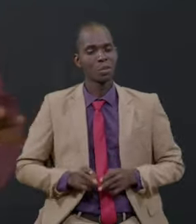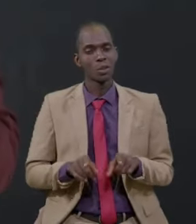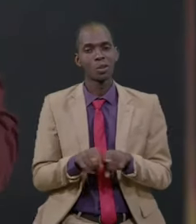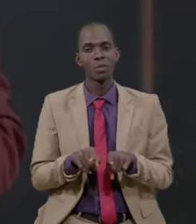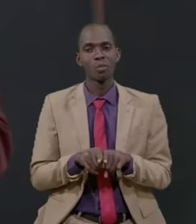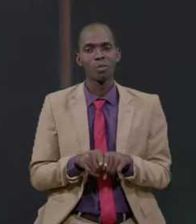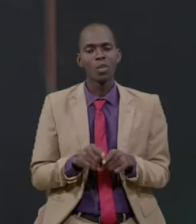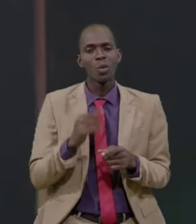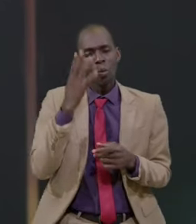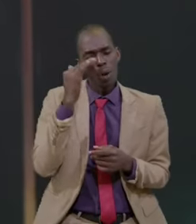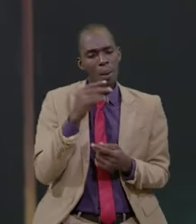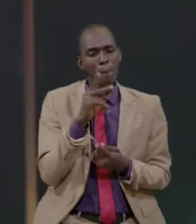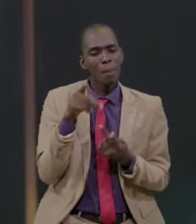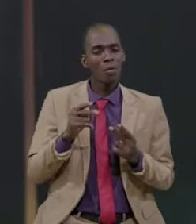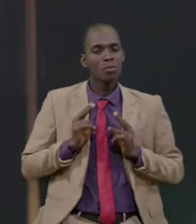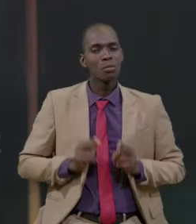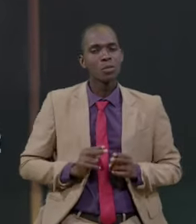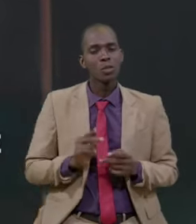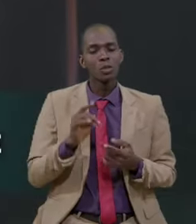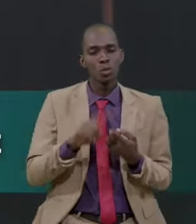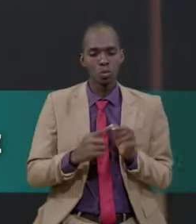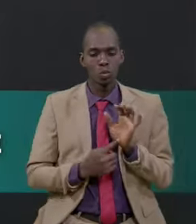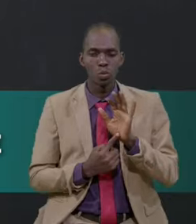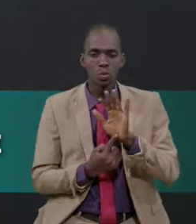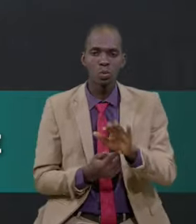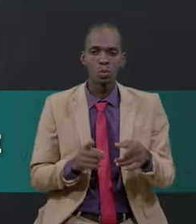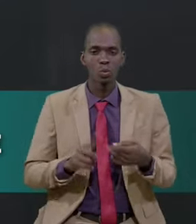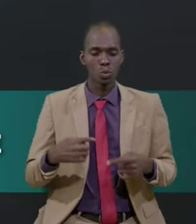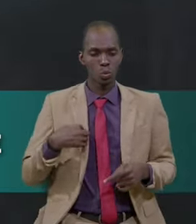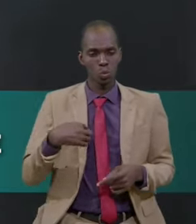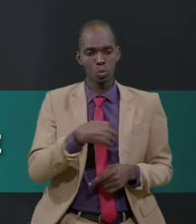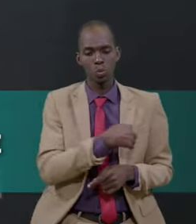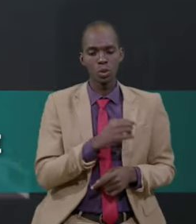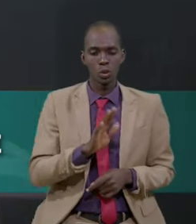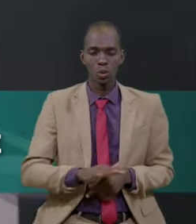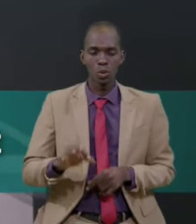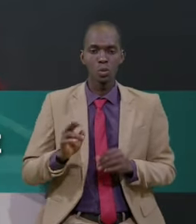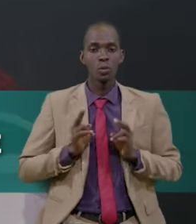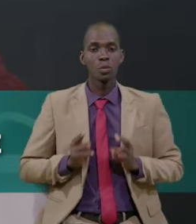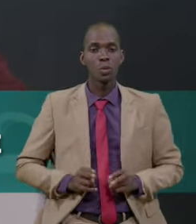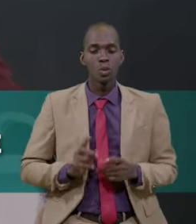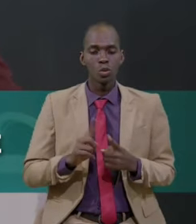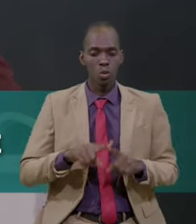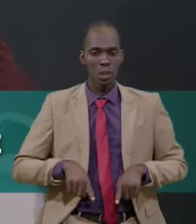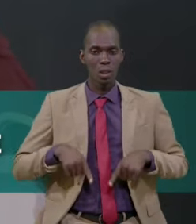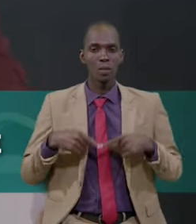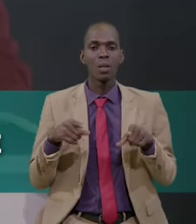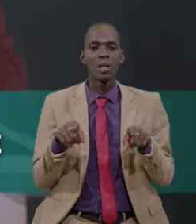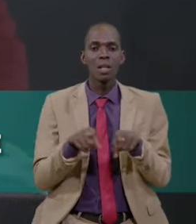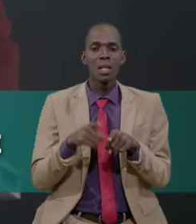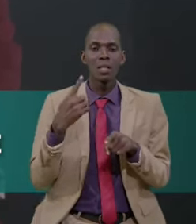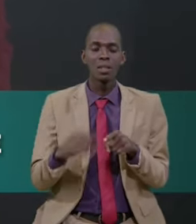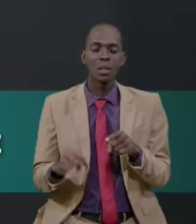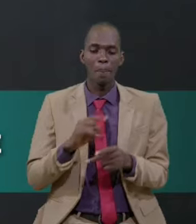démontrer comment nous, enfants des fils des hommes, nous pouvons vivre, il a vécu comme l'homme